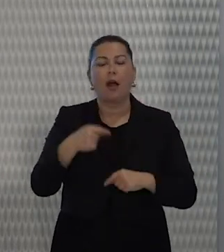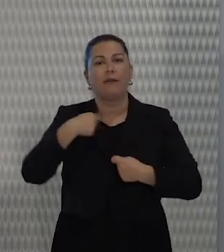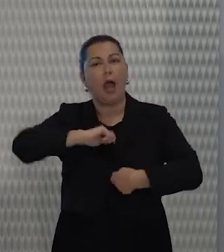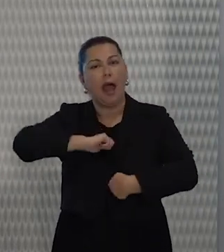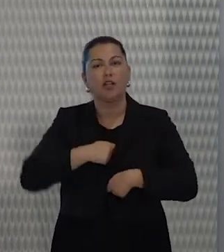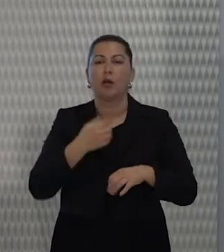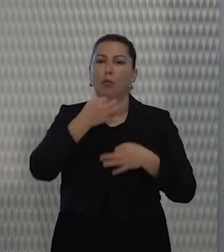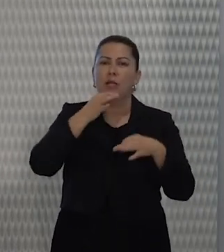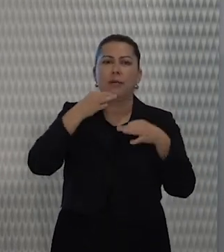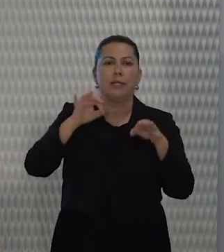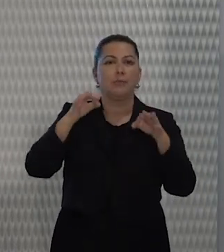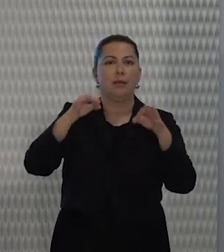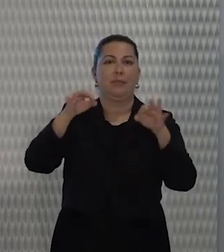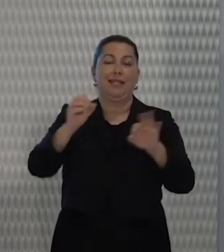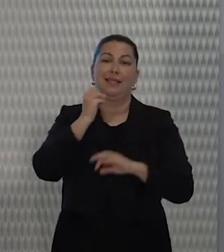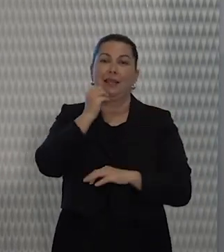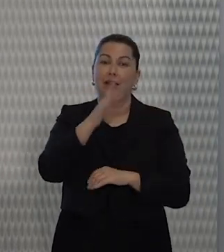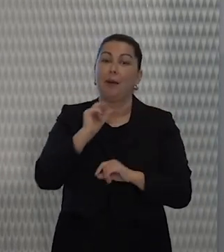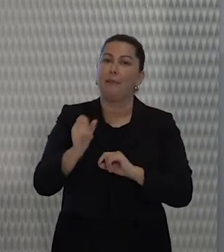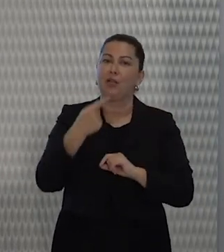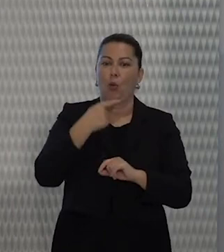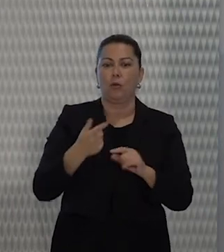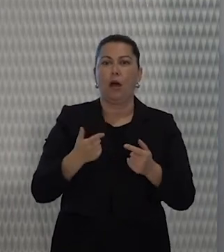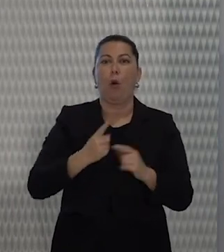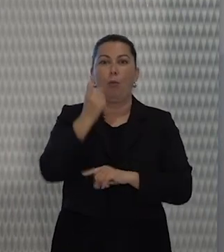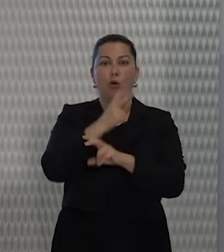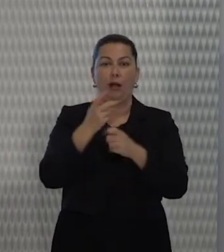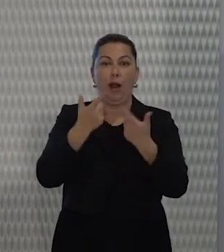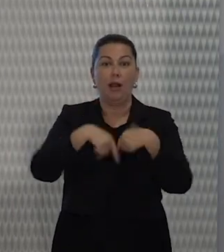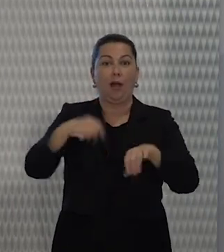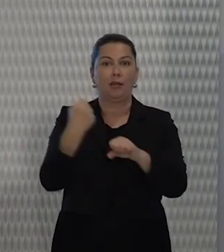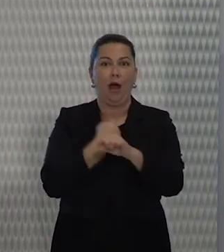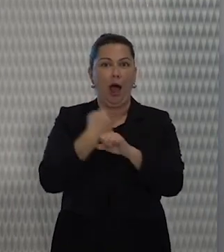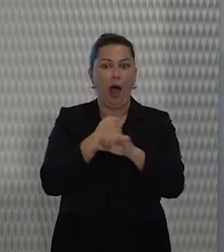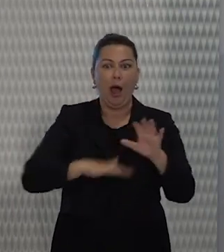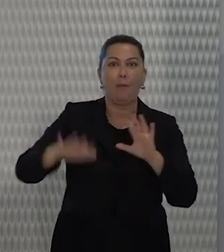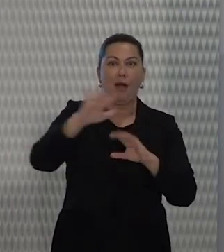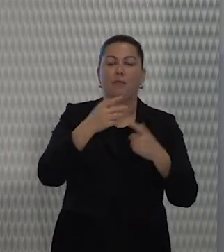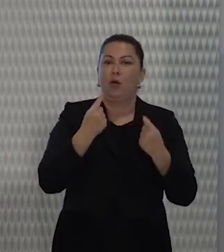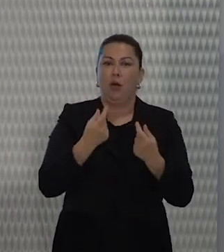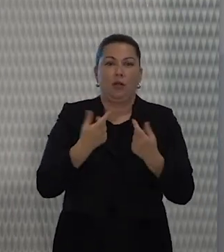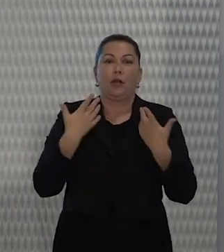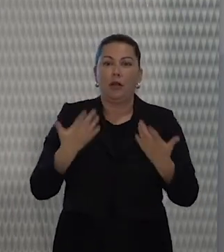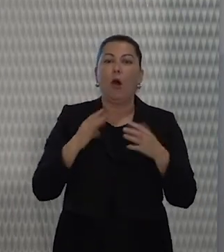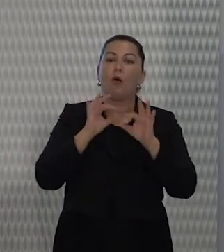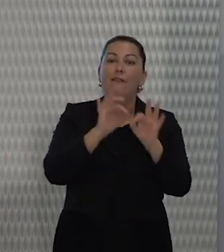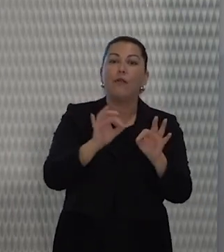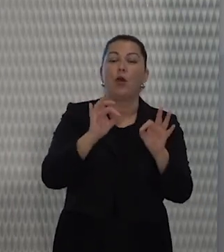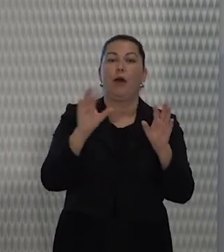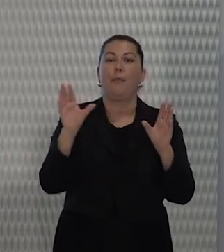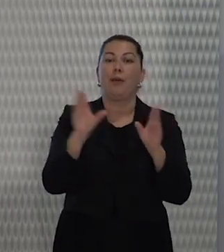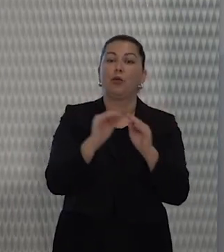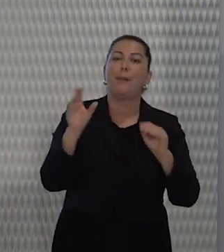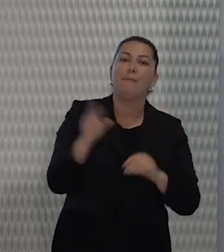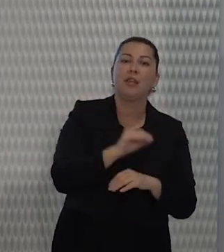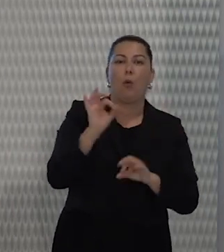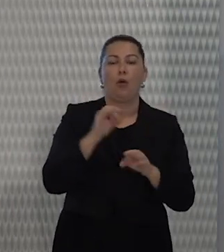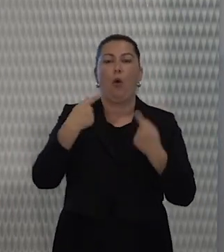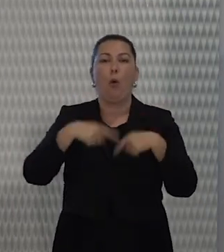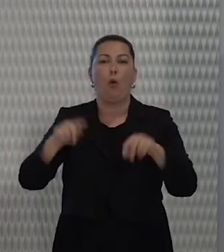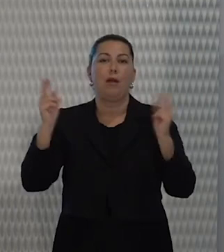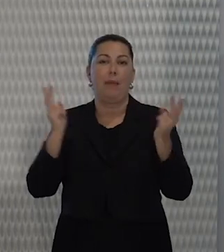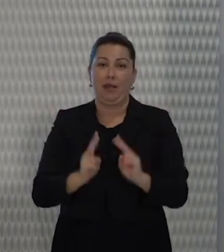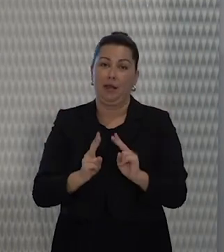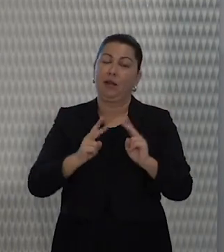geht noch besser. Und gerade ein Land der Arbeit wie Oberösterreich bedeutet Land der Arbeit für Menschen mit und ohne